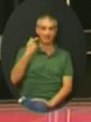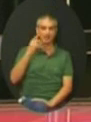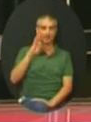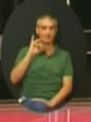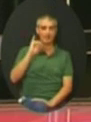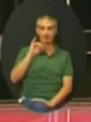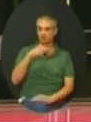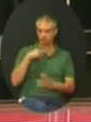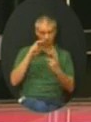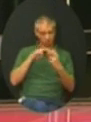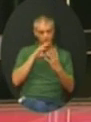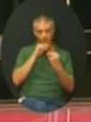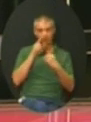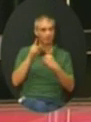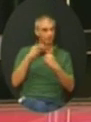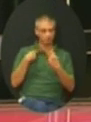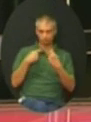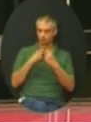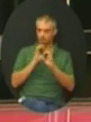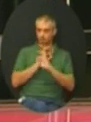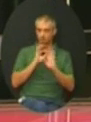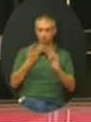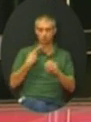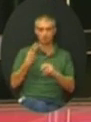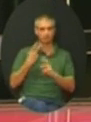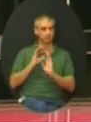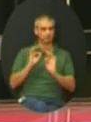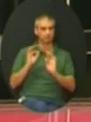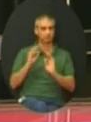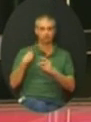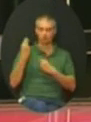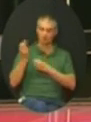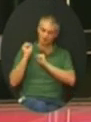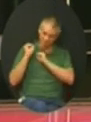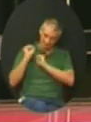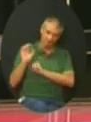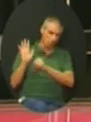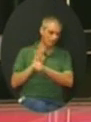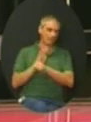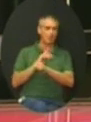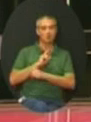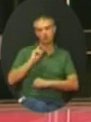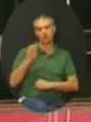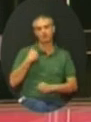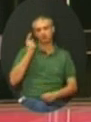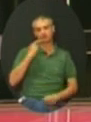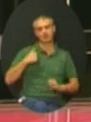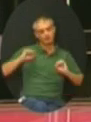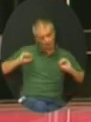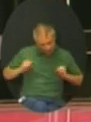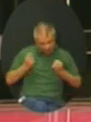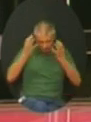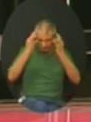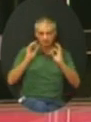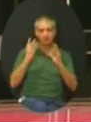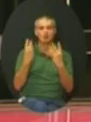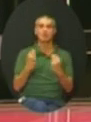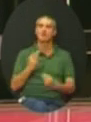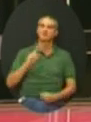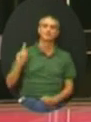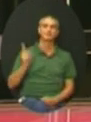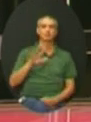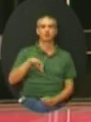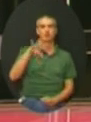היום ישבתי איתו, אנחנו בקשרים מצוינים, אני נותן לו גיבוי מלא, אנחנו כולנו צריכים להתגייס לטובת כל